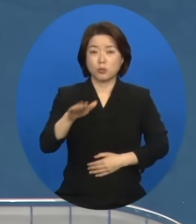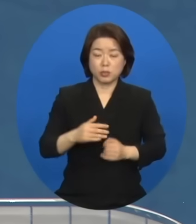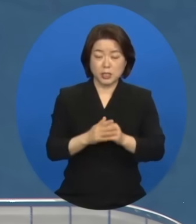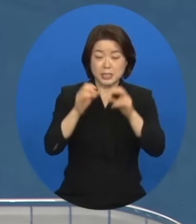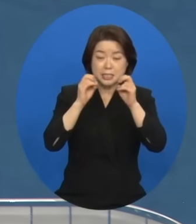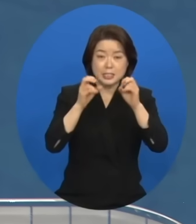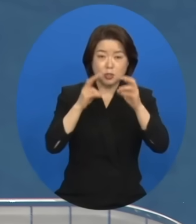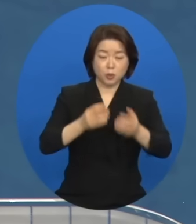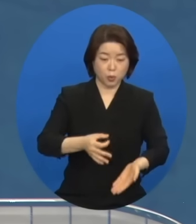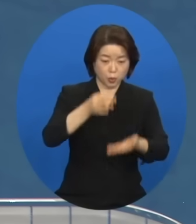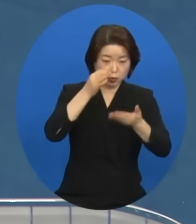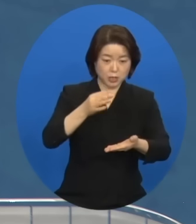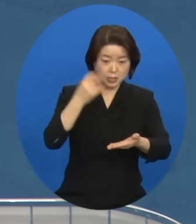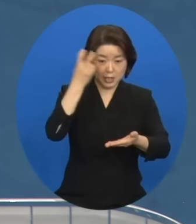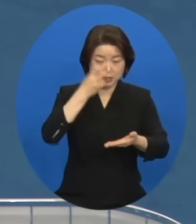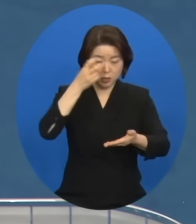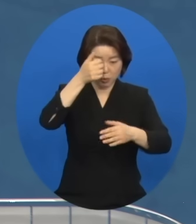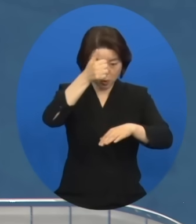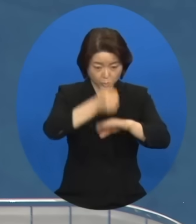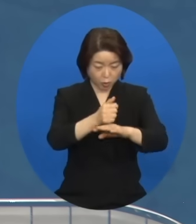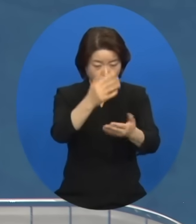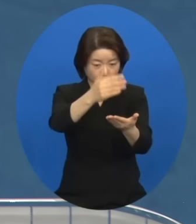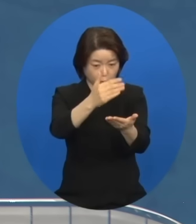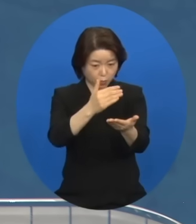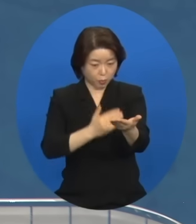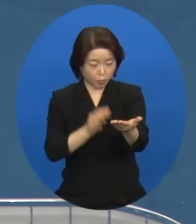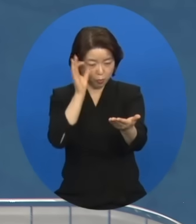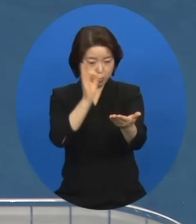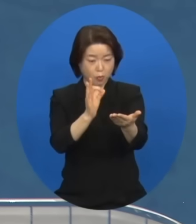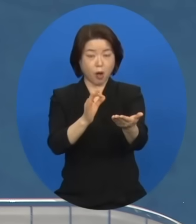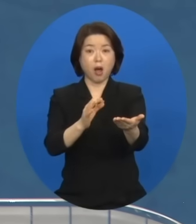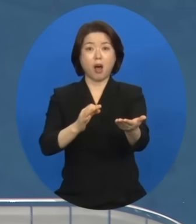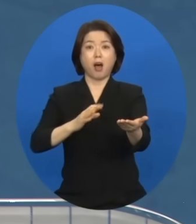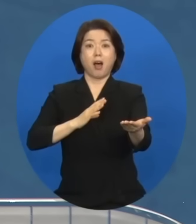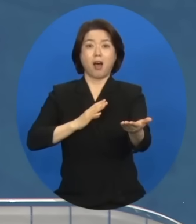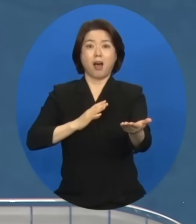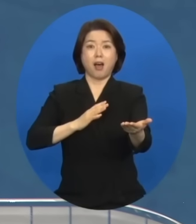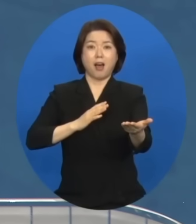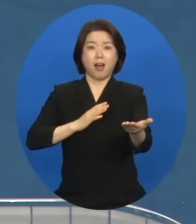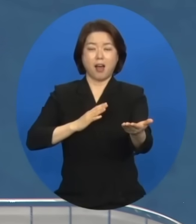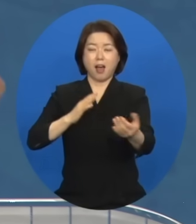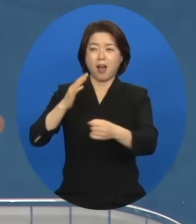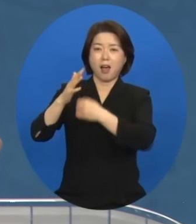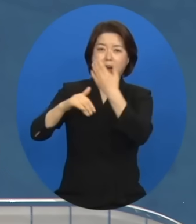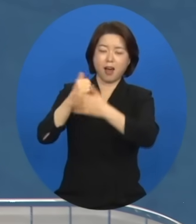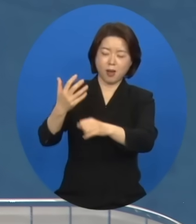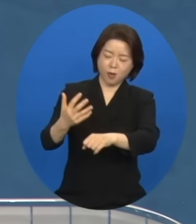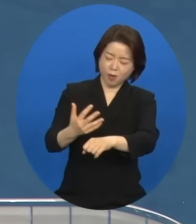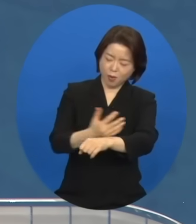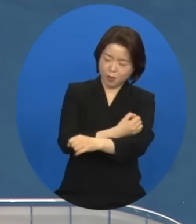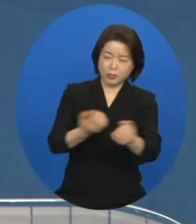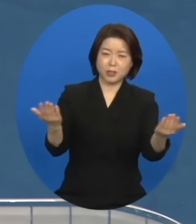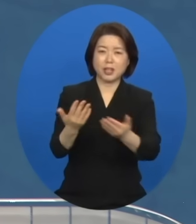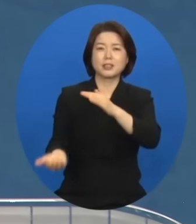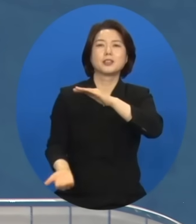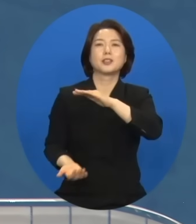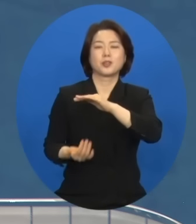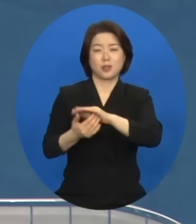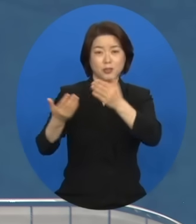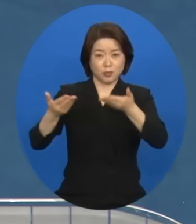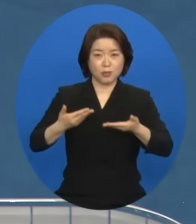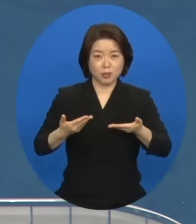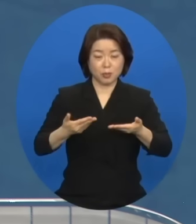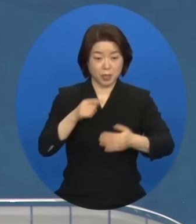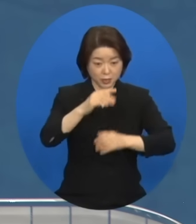선교 재산 점검 결과를 보고 깜짝 놀랐습니다. 하나님께서 엄청난 일들을 행하셨구나